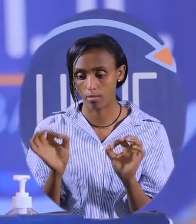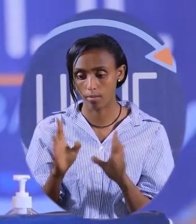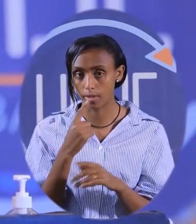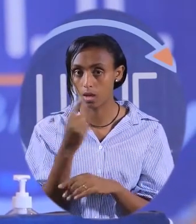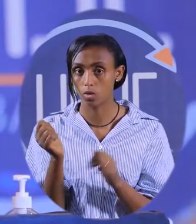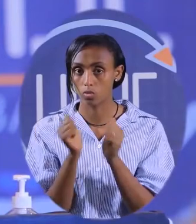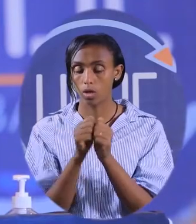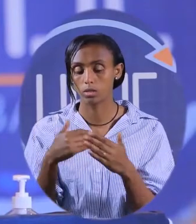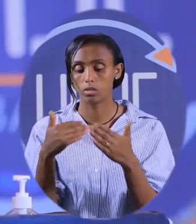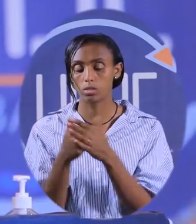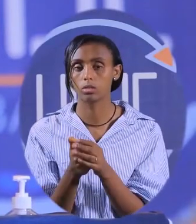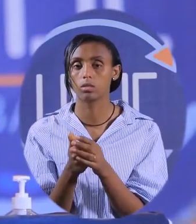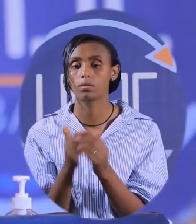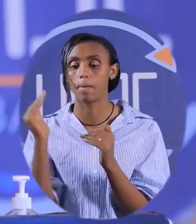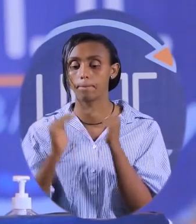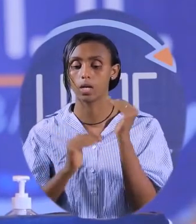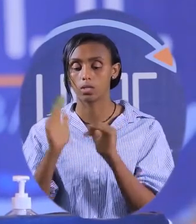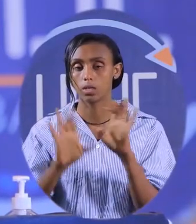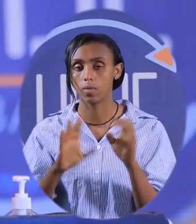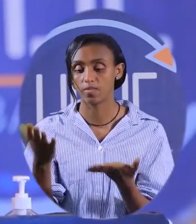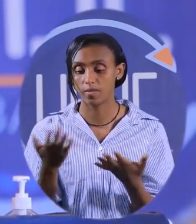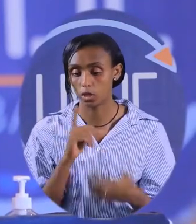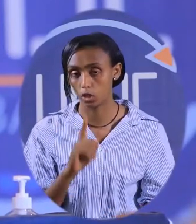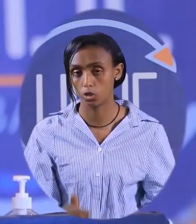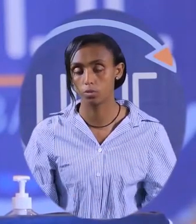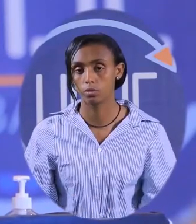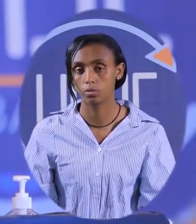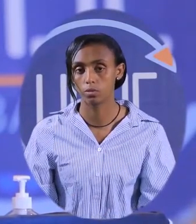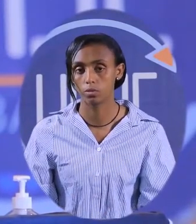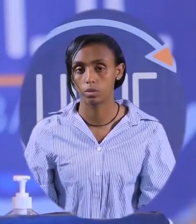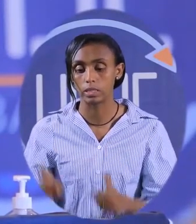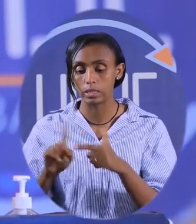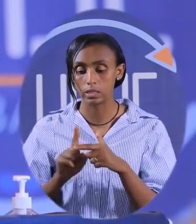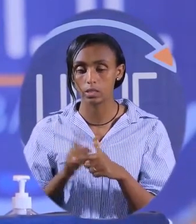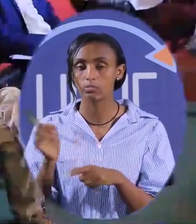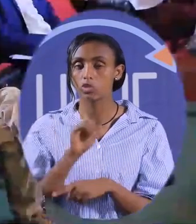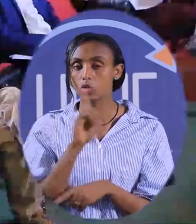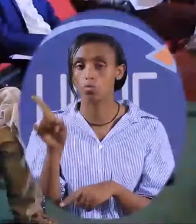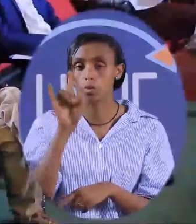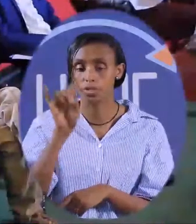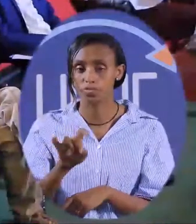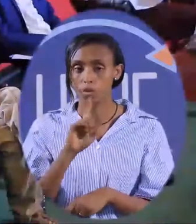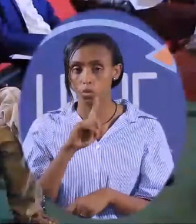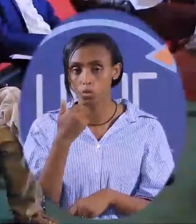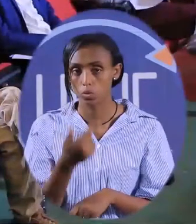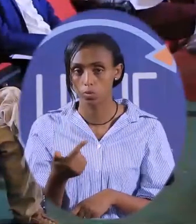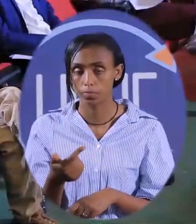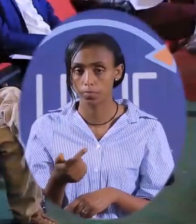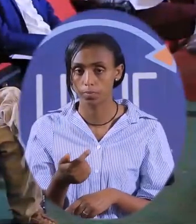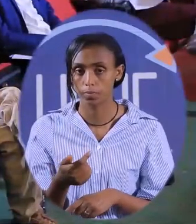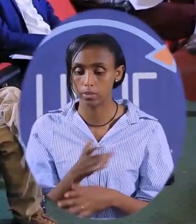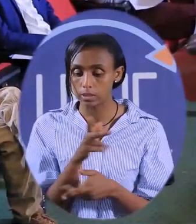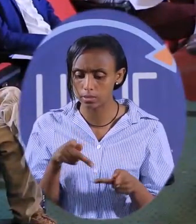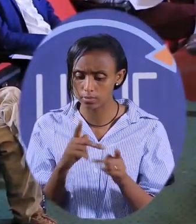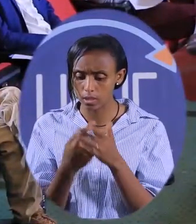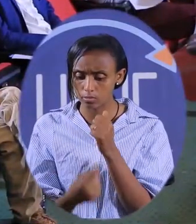እያንዳንዱ ጋር ይደርሳል። እንደው ባላንስ ለማድረግ ፈልጌ ነው። እና እንግዲህ ምንድን ነው መሆን ያለበት ነው ማለት የታሰረ ሴክተር